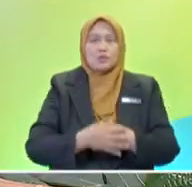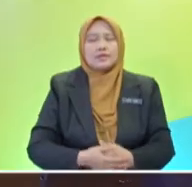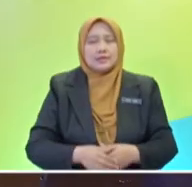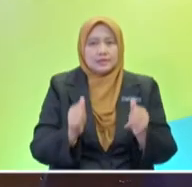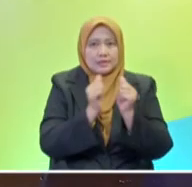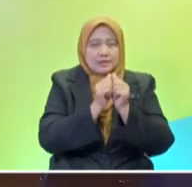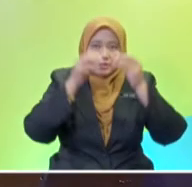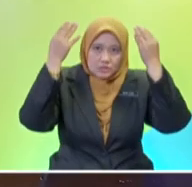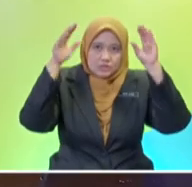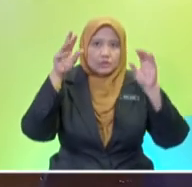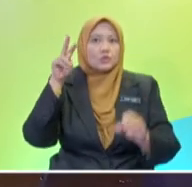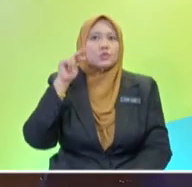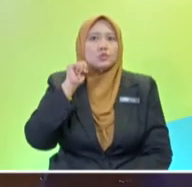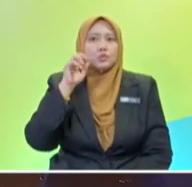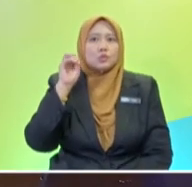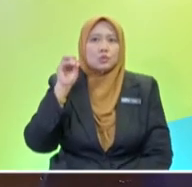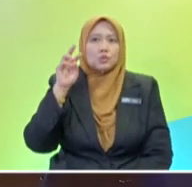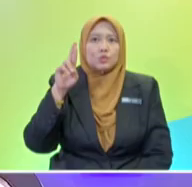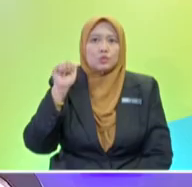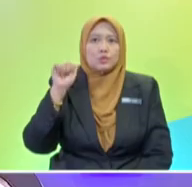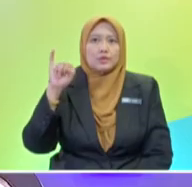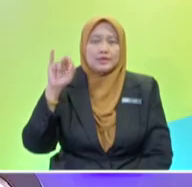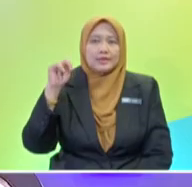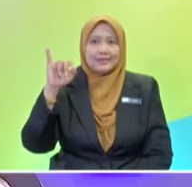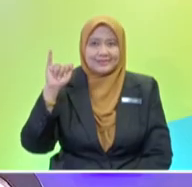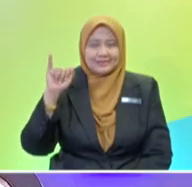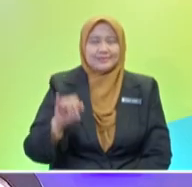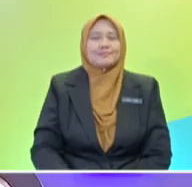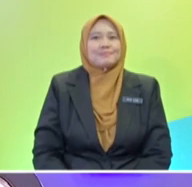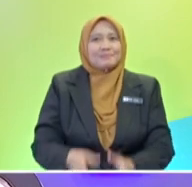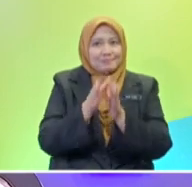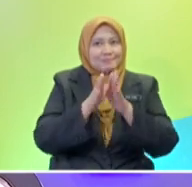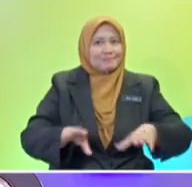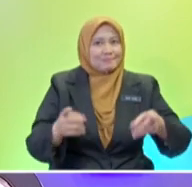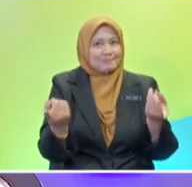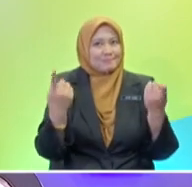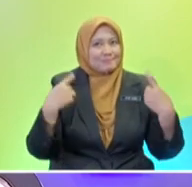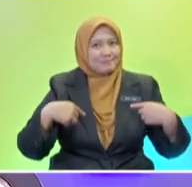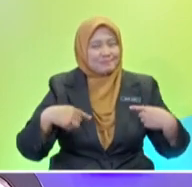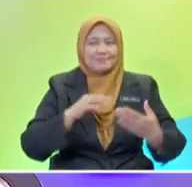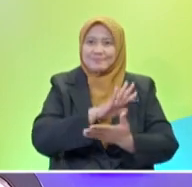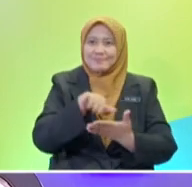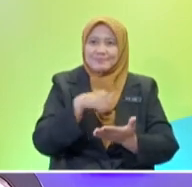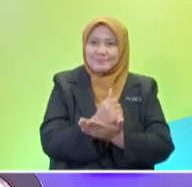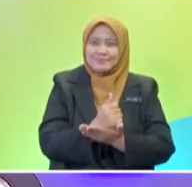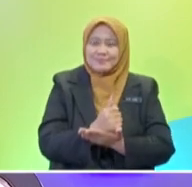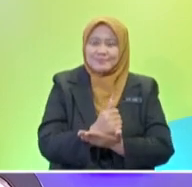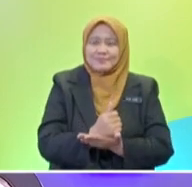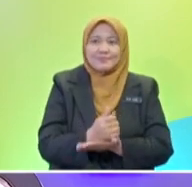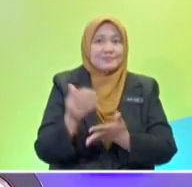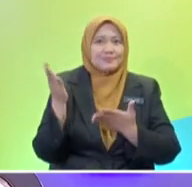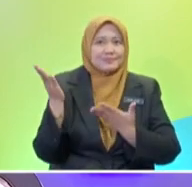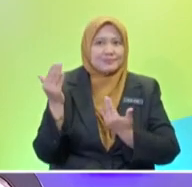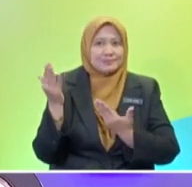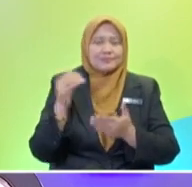Nuraini. Assalamualaikum cikgu, selamat datang. Waalaikumsalam. Apa khabar semua? Cikgu harap semua dalam keadaan